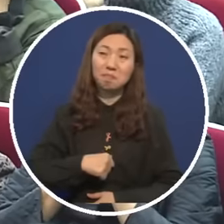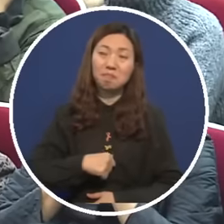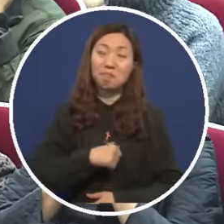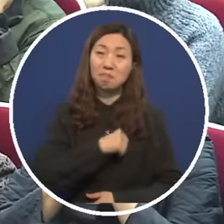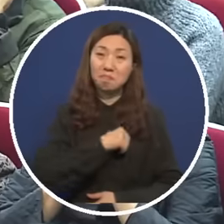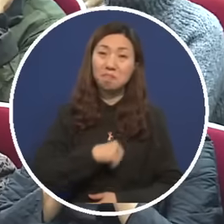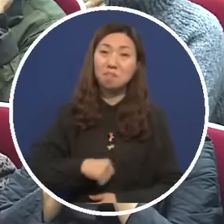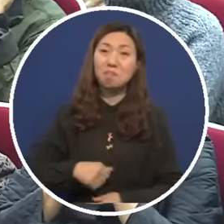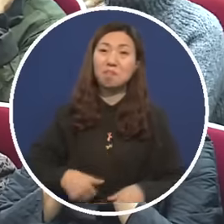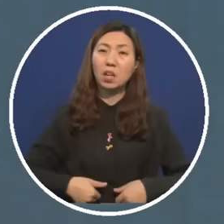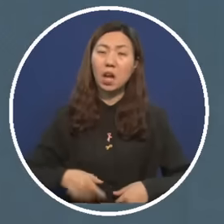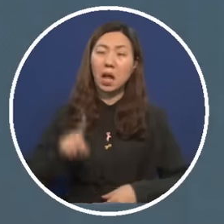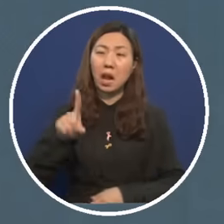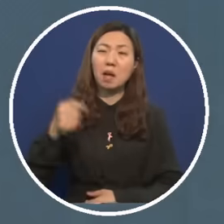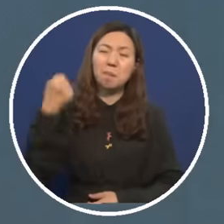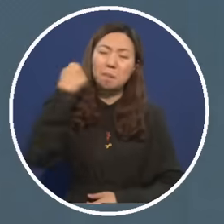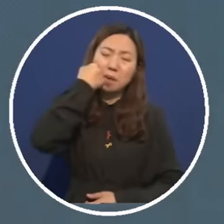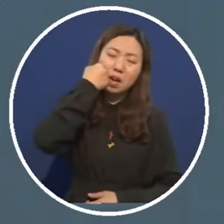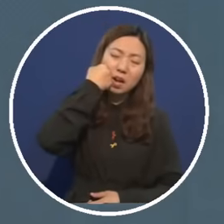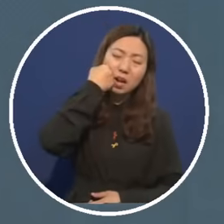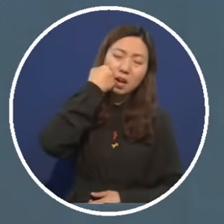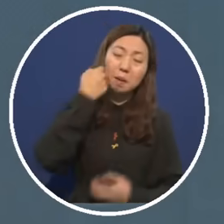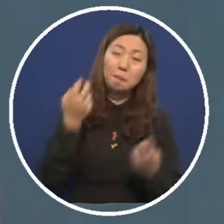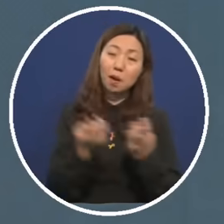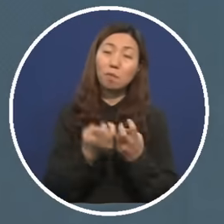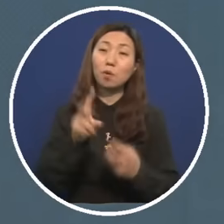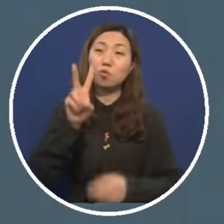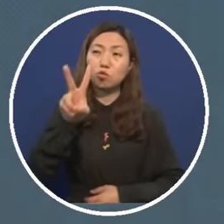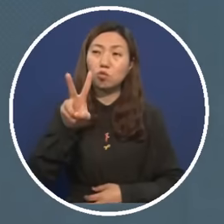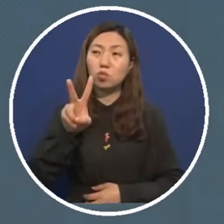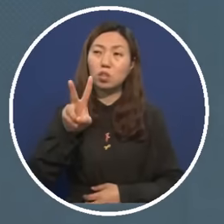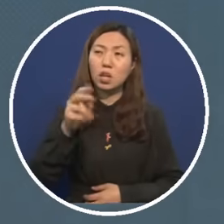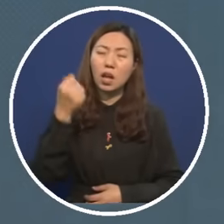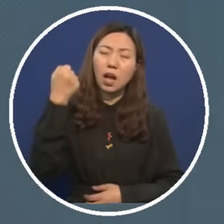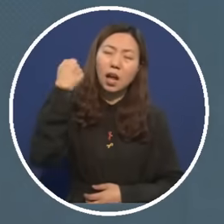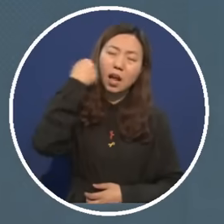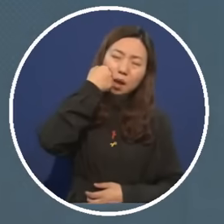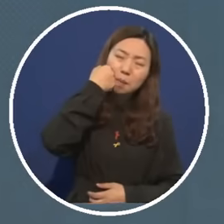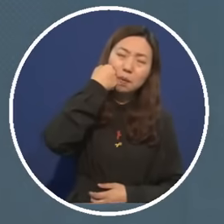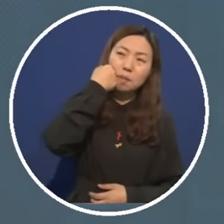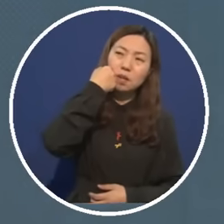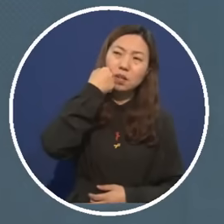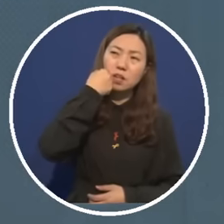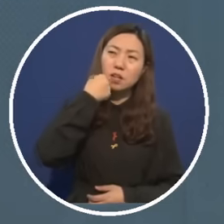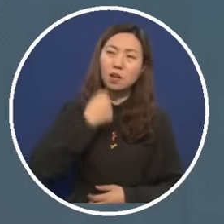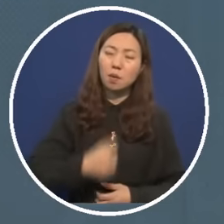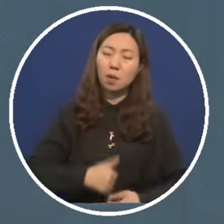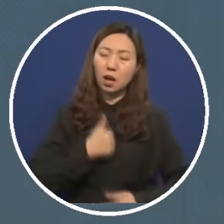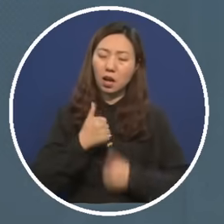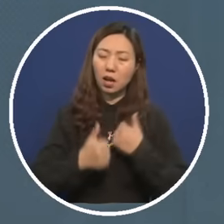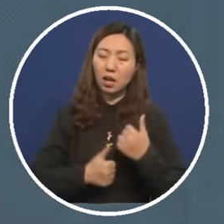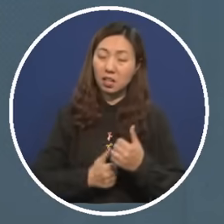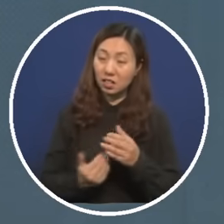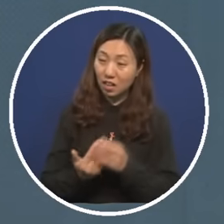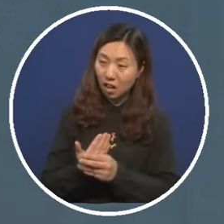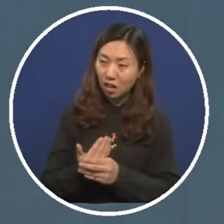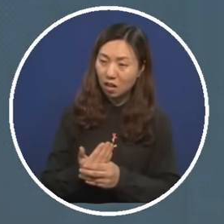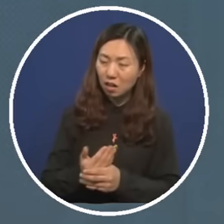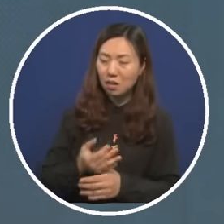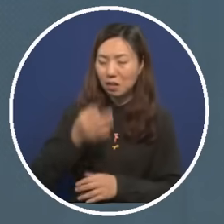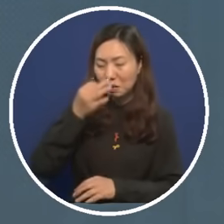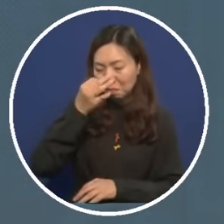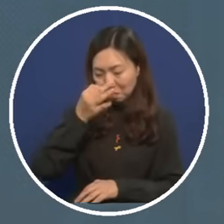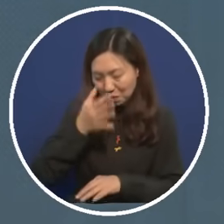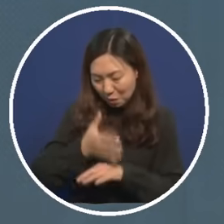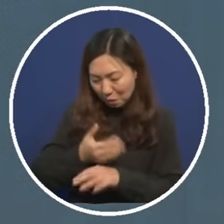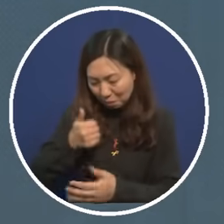돼요. 한 대 때리면 길은 두 가지입니다. 한 대 탁 맞으면서 화가 많이 나셨군요. 이렇게